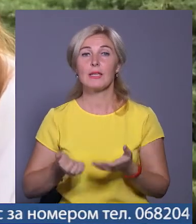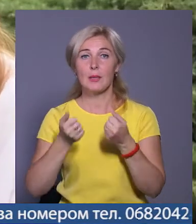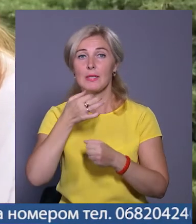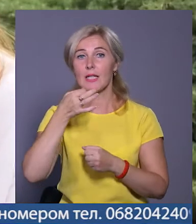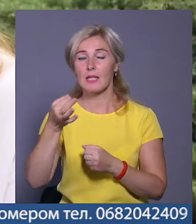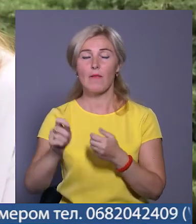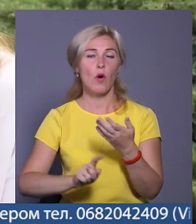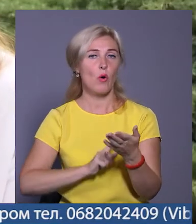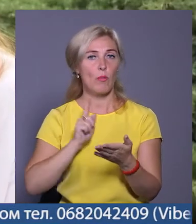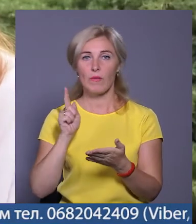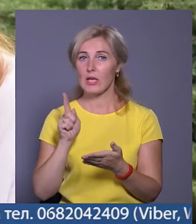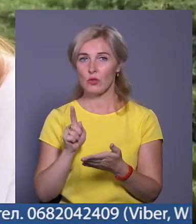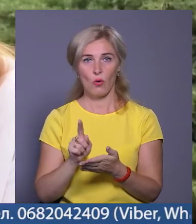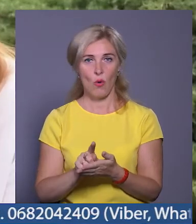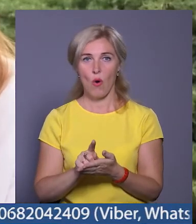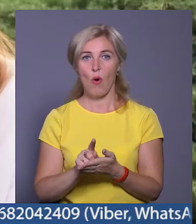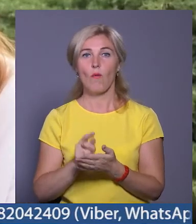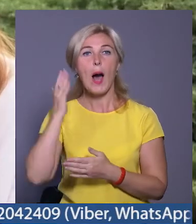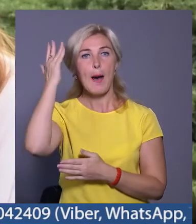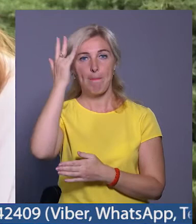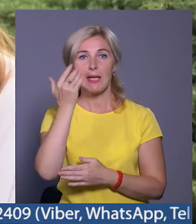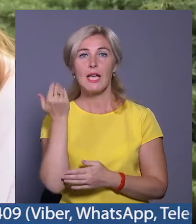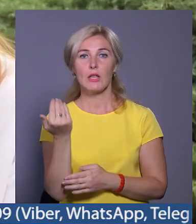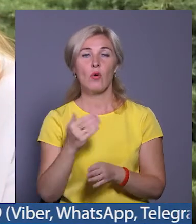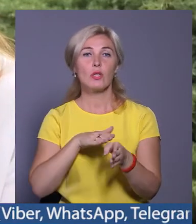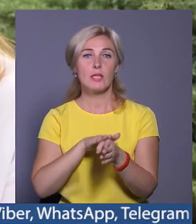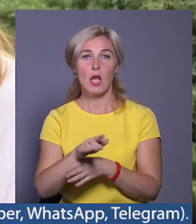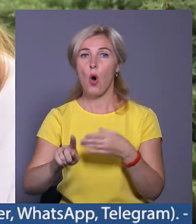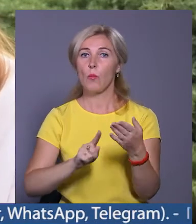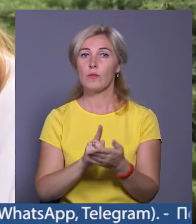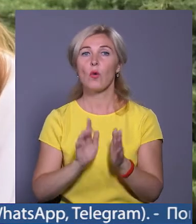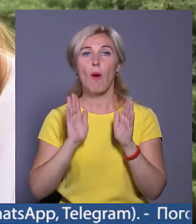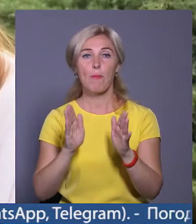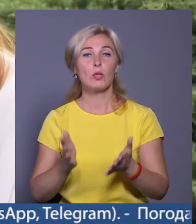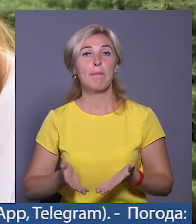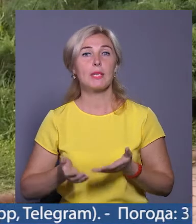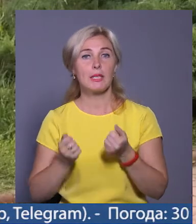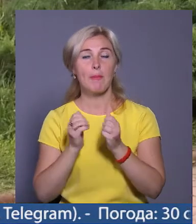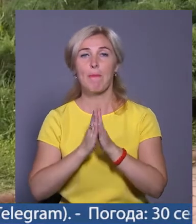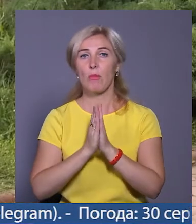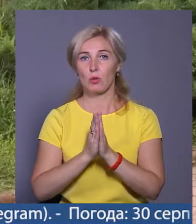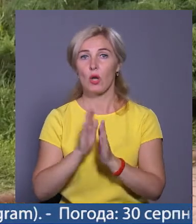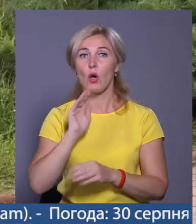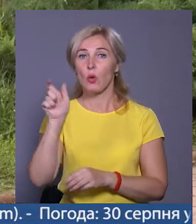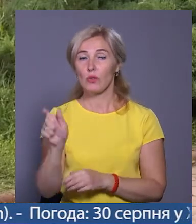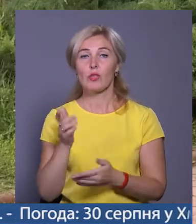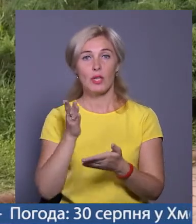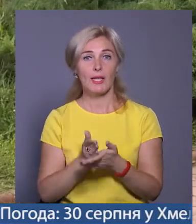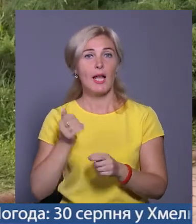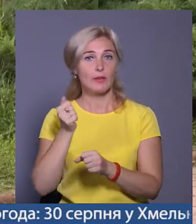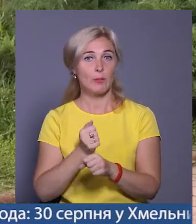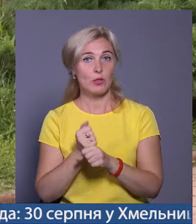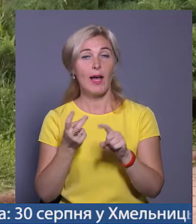що обов'язково мрія здійсниться, обов'язково будуть підтримувати, молитися. У Софії вже є напрацювання